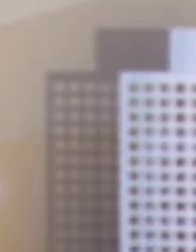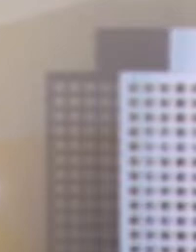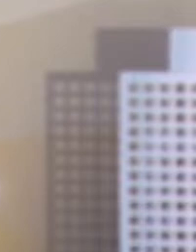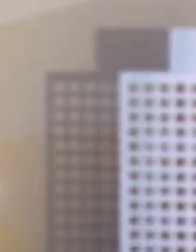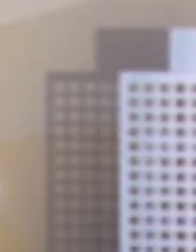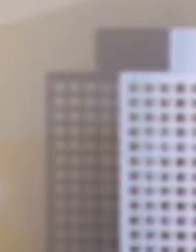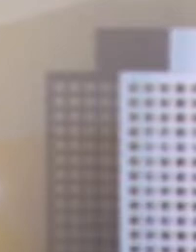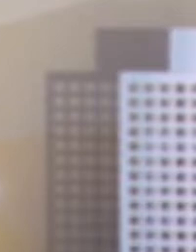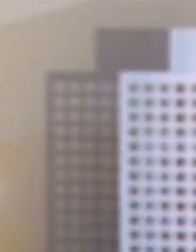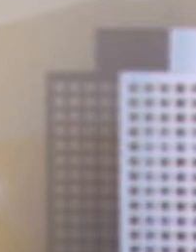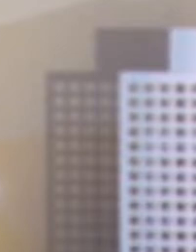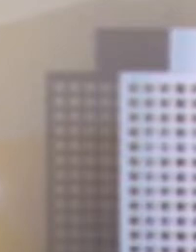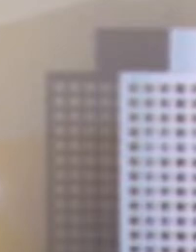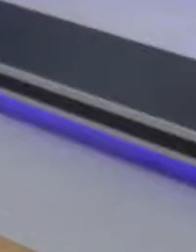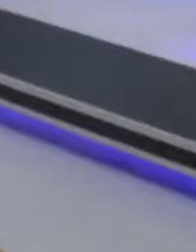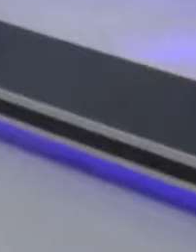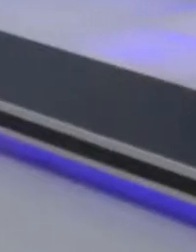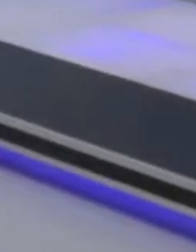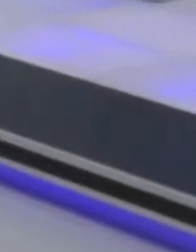Ika, silakan.